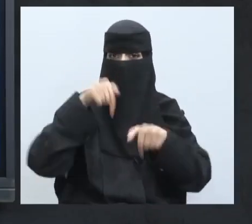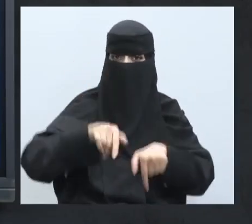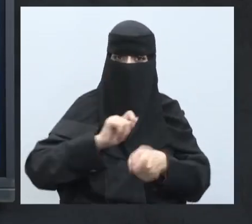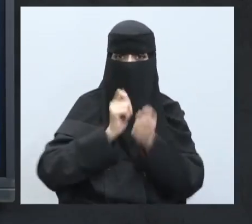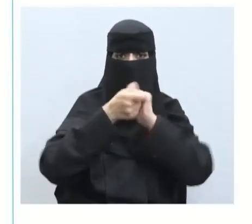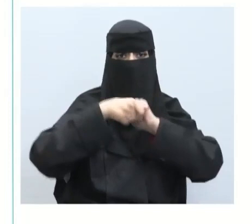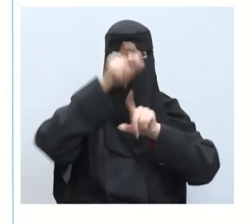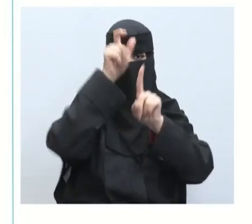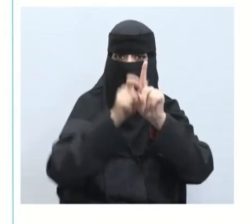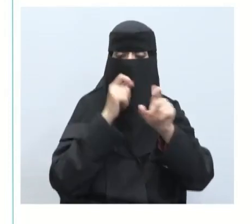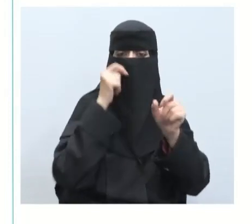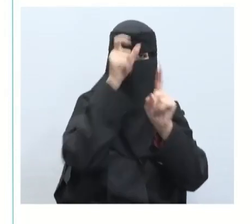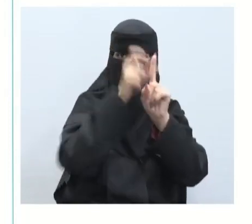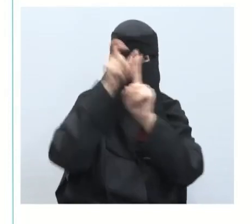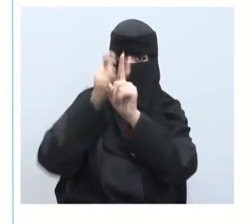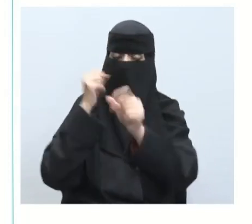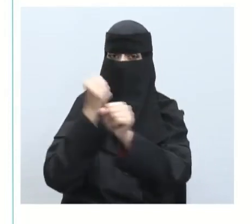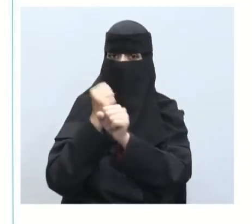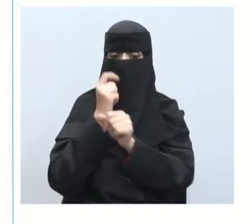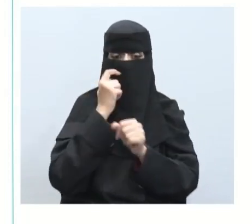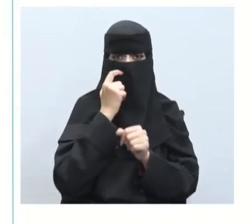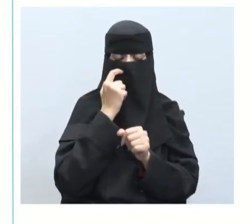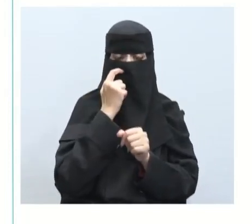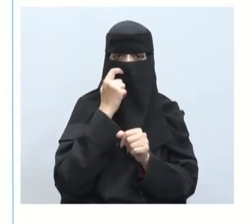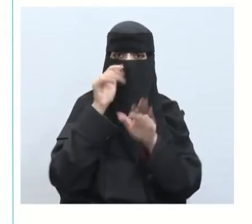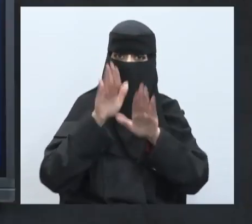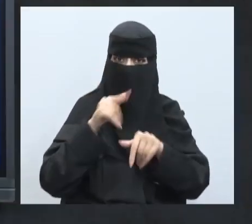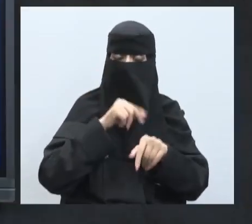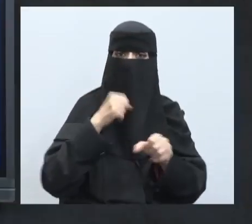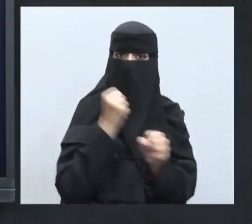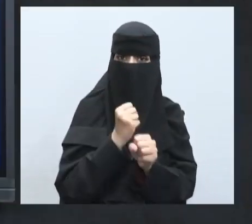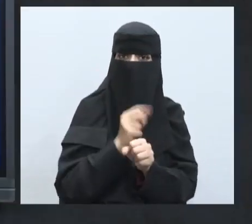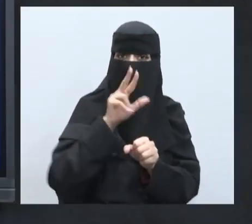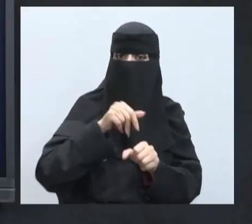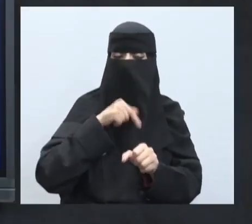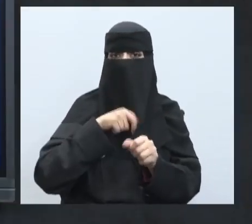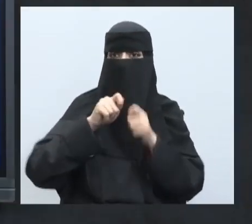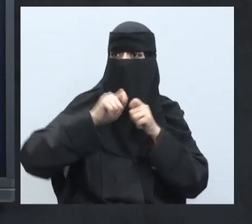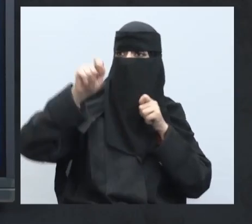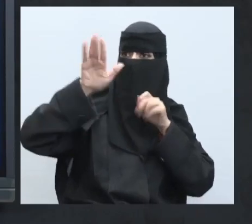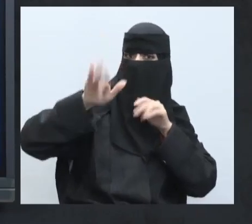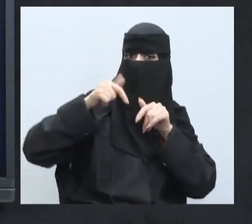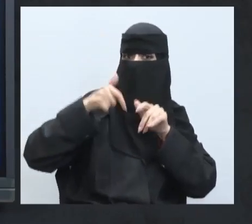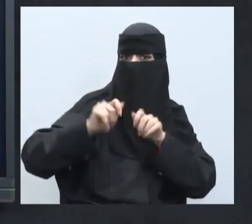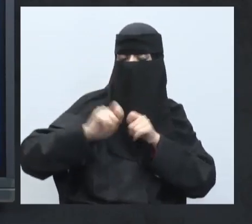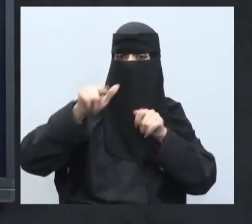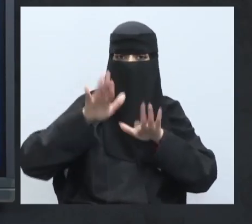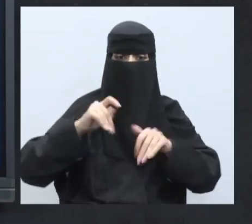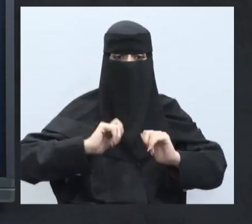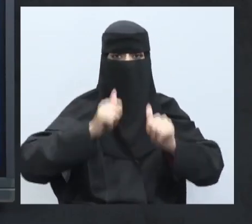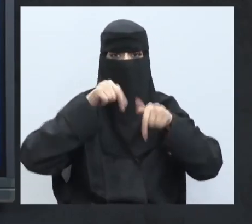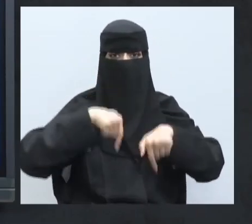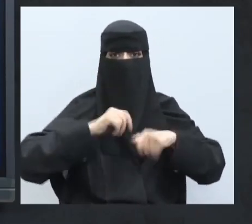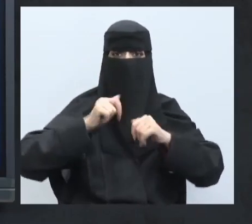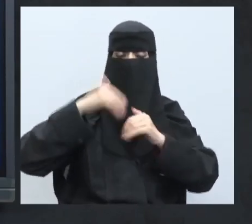اختلفوا ذكرنا ايضا العمل اختلفت طريقه العمل اصبح هنالك العمل عن بعد اصبح هنالك بامكان الشخص ان ينجز